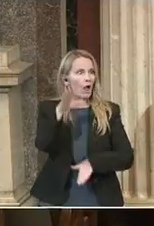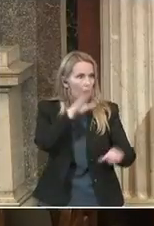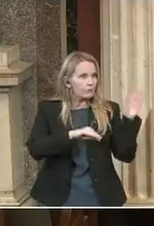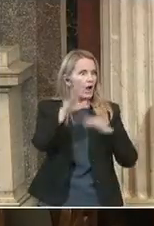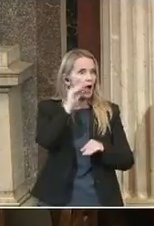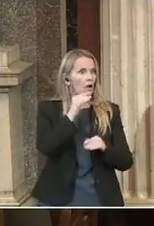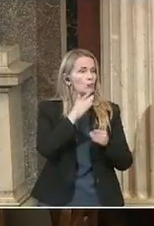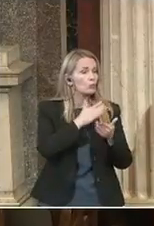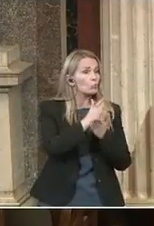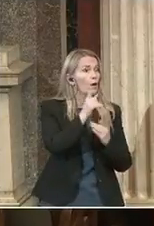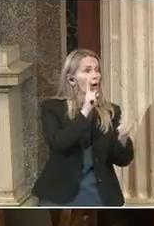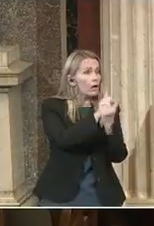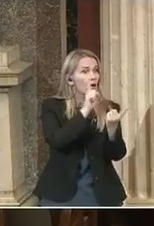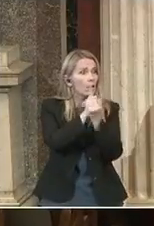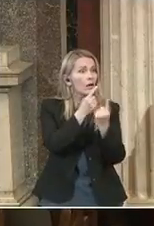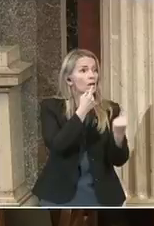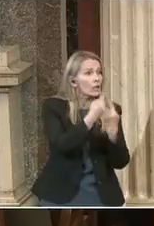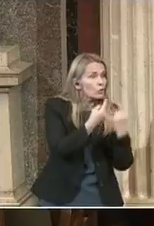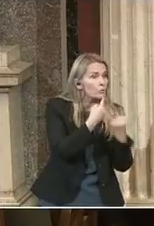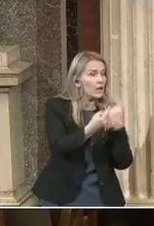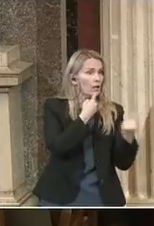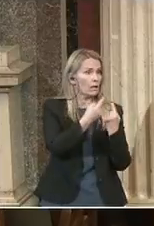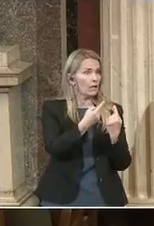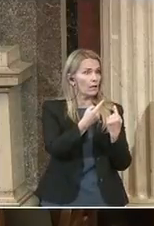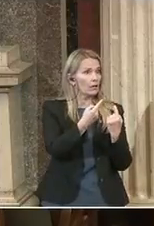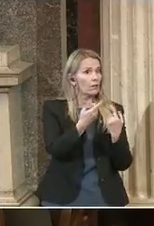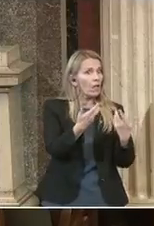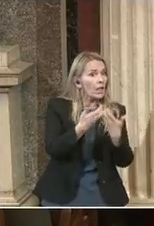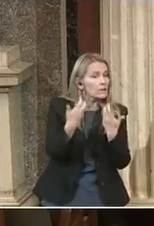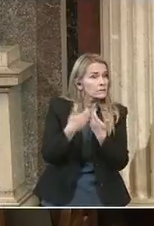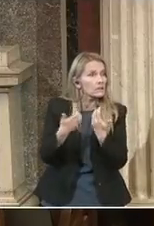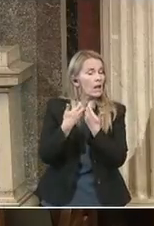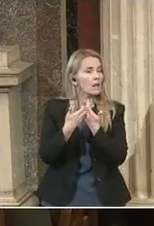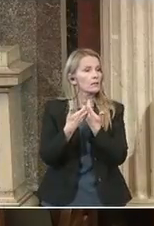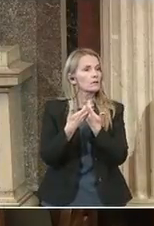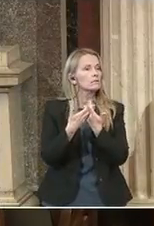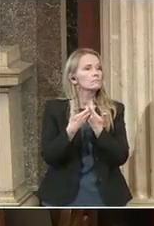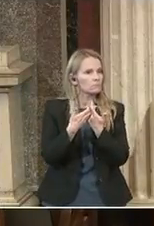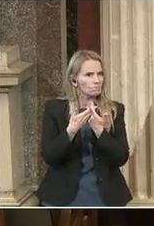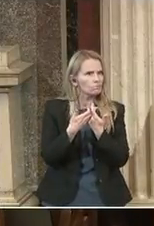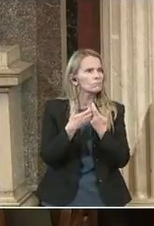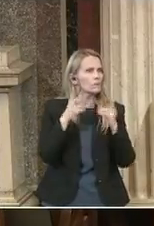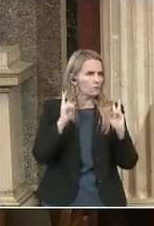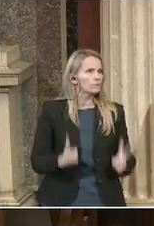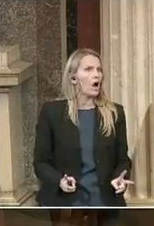durch Gespräche durch Begegnungen es ist bittere